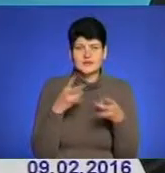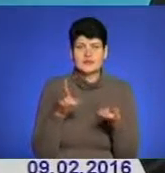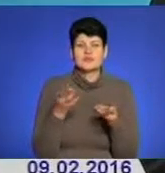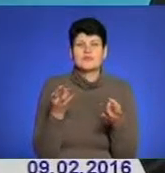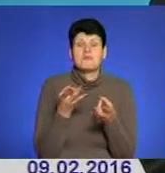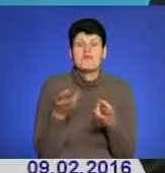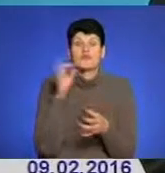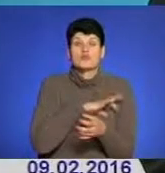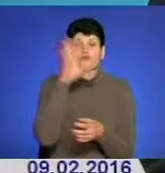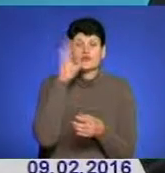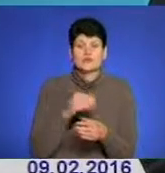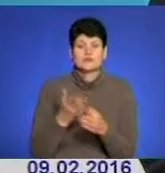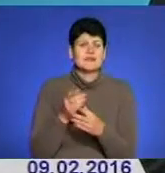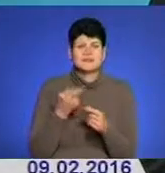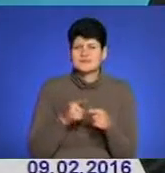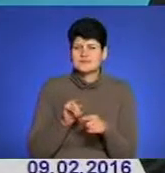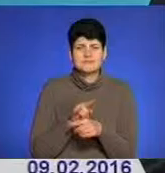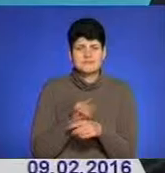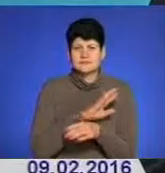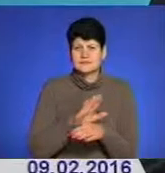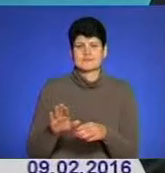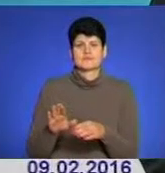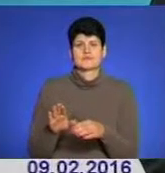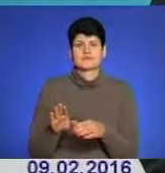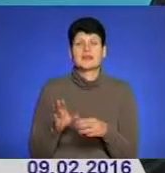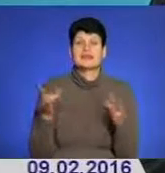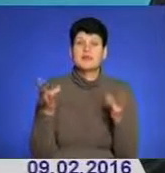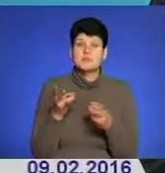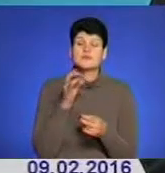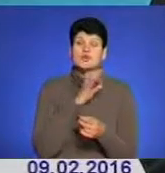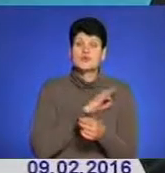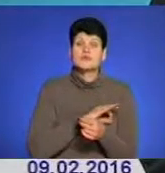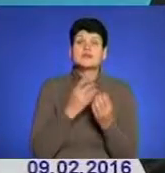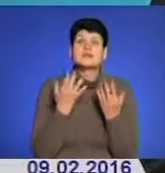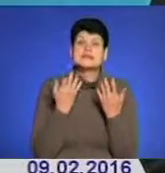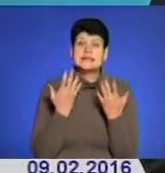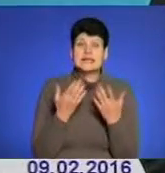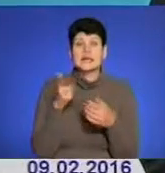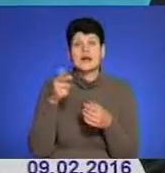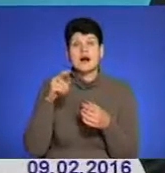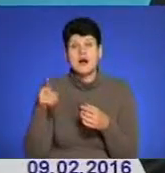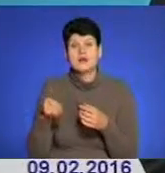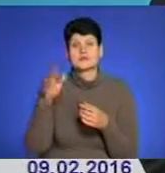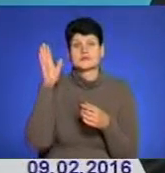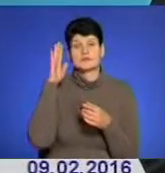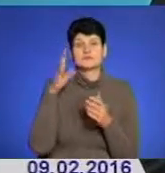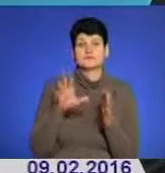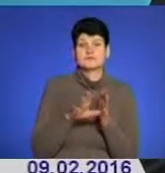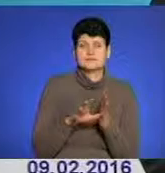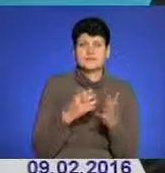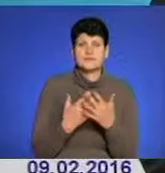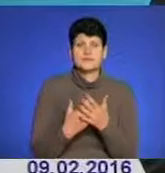субсидію. Це далеко не так, це зовсім не так. Потрібно використовувати стільки природнього газу чи житлово-комунальних послуг,